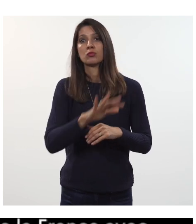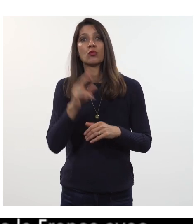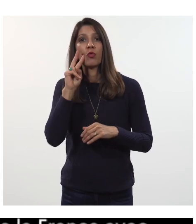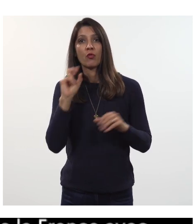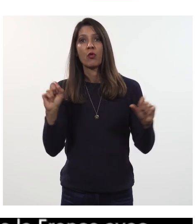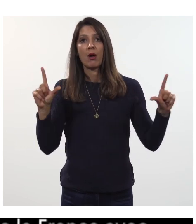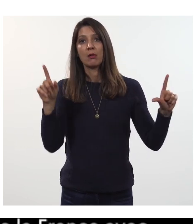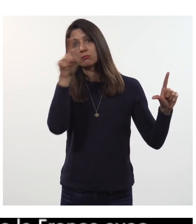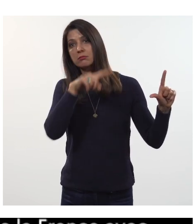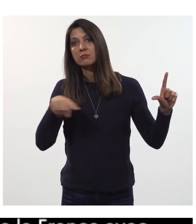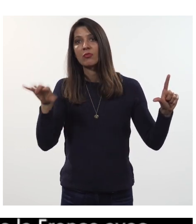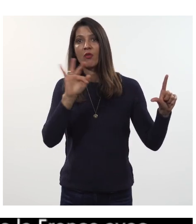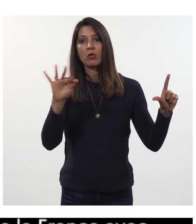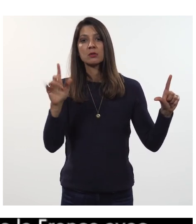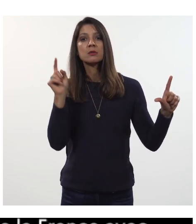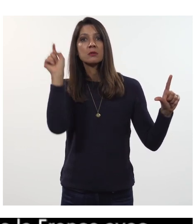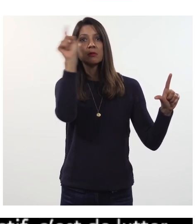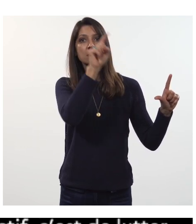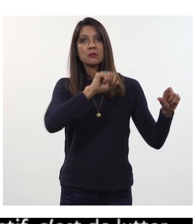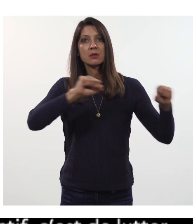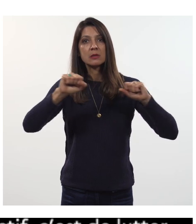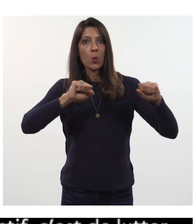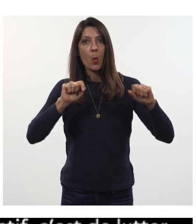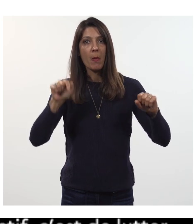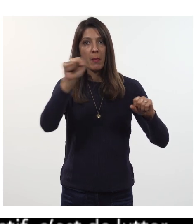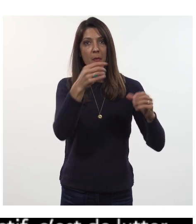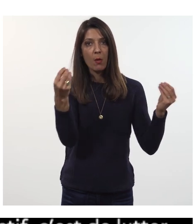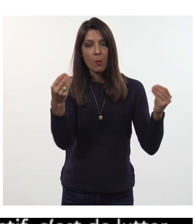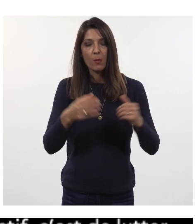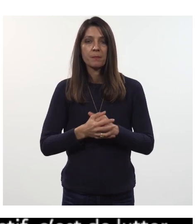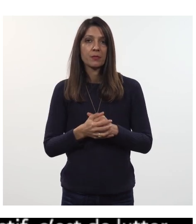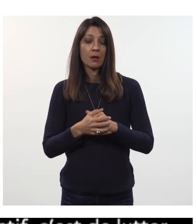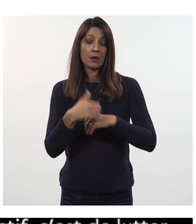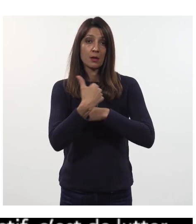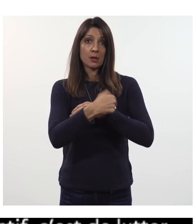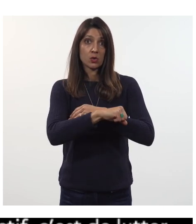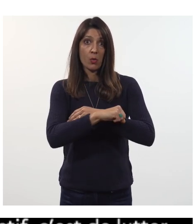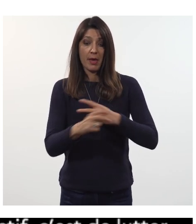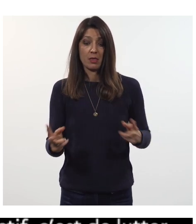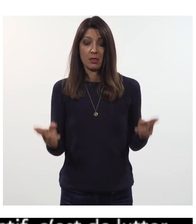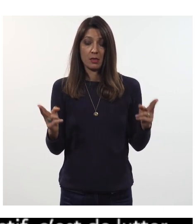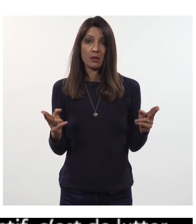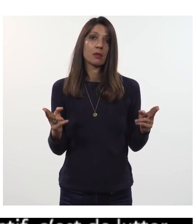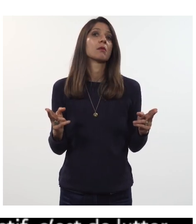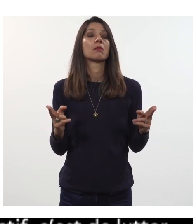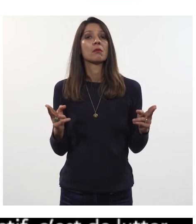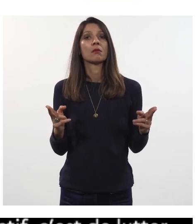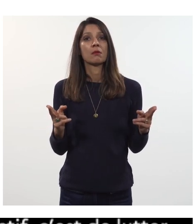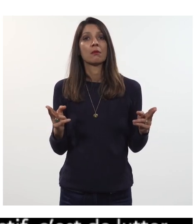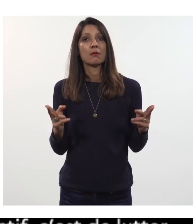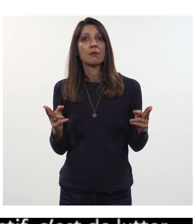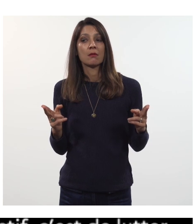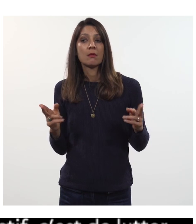carte des actions. Et c'est une semaine qui est réalisée avec un